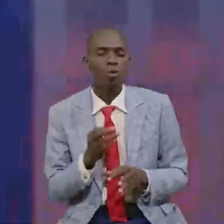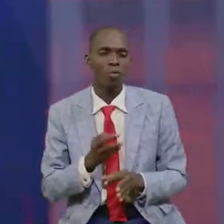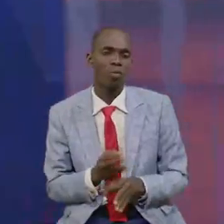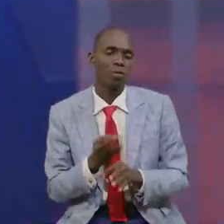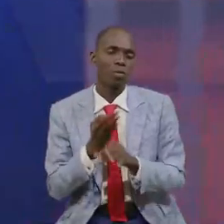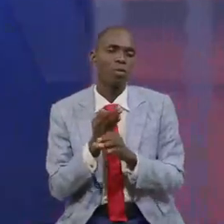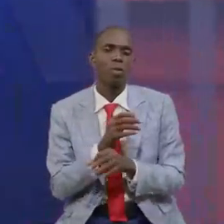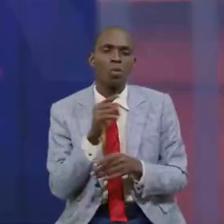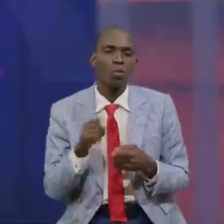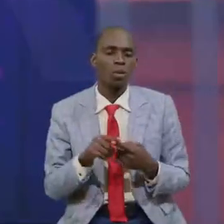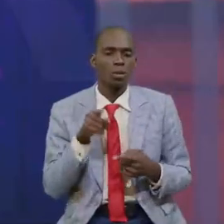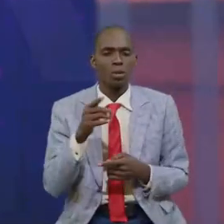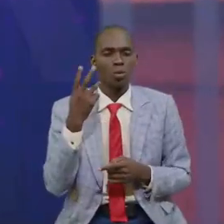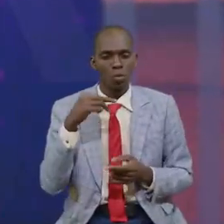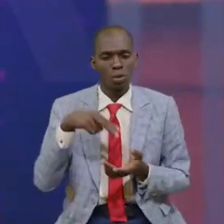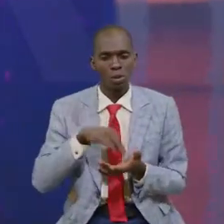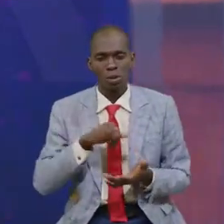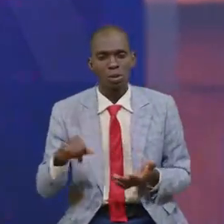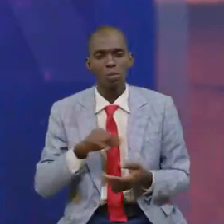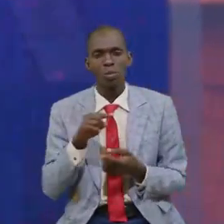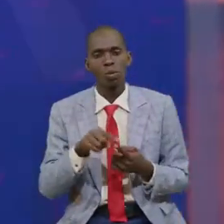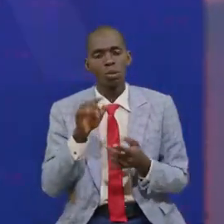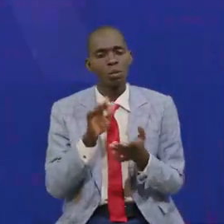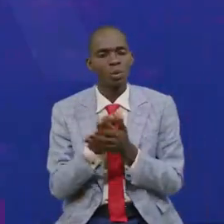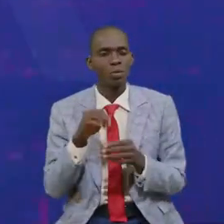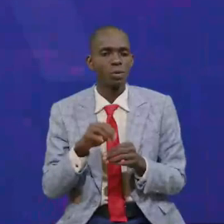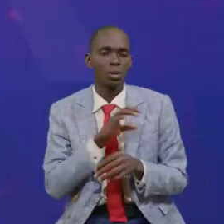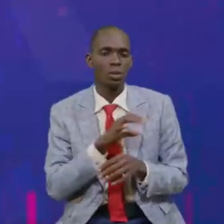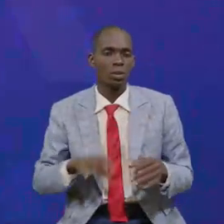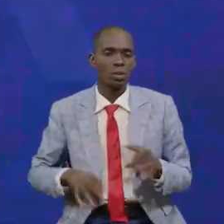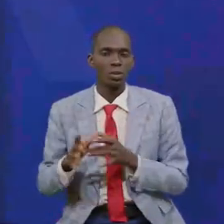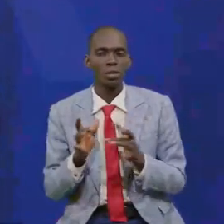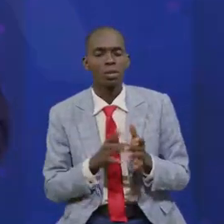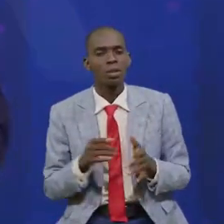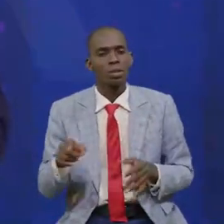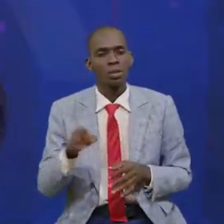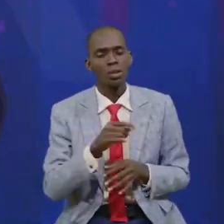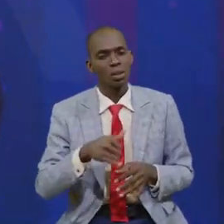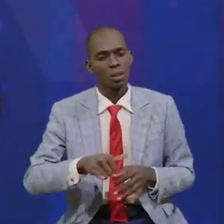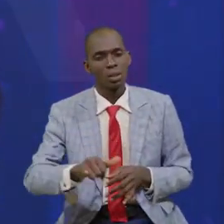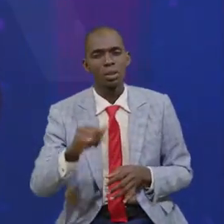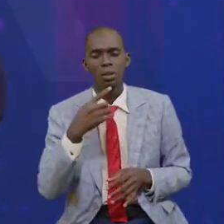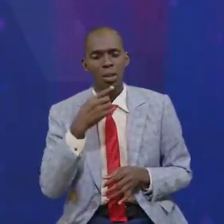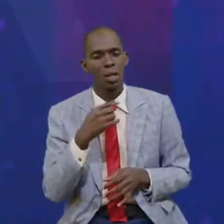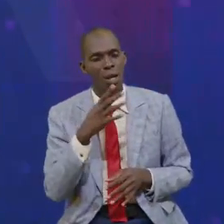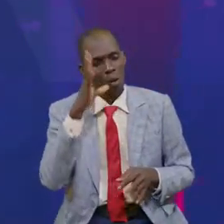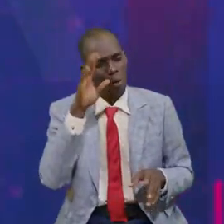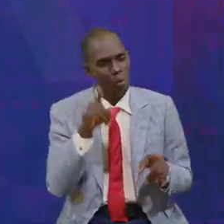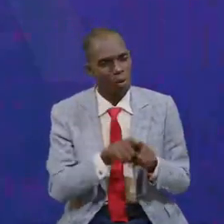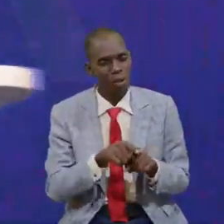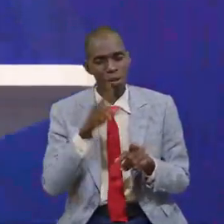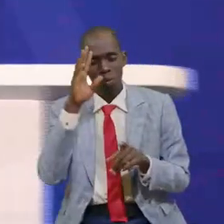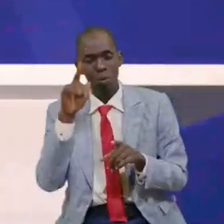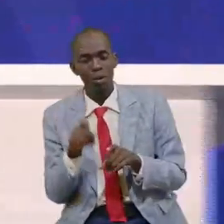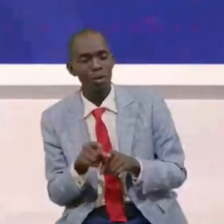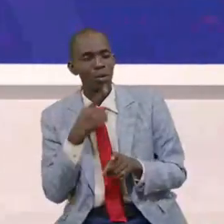debout, quand il croyait en Christ, quand il suivait Christ, ils disent toujours « Oh frère, frère !» Ils disent